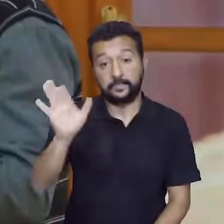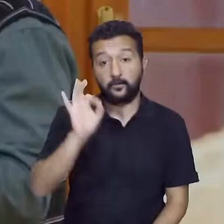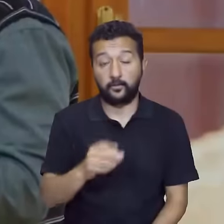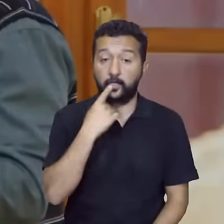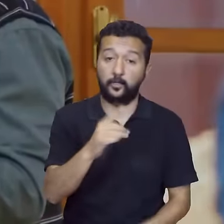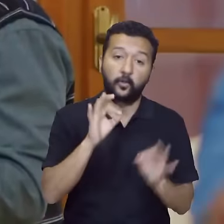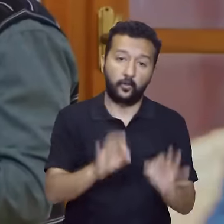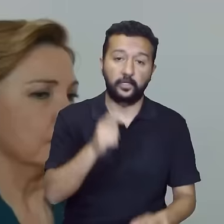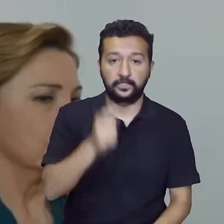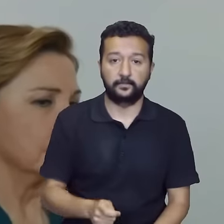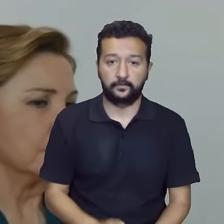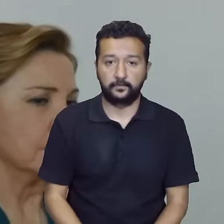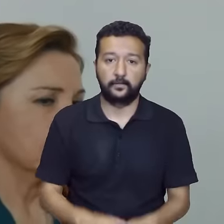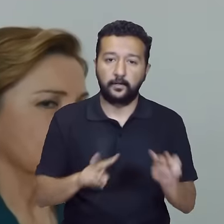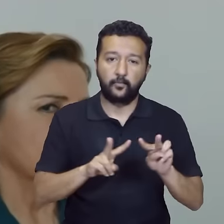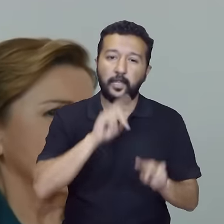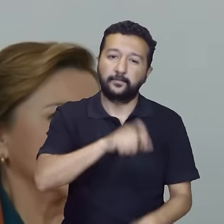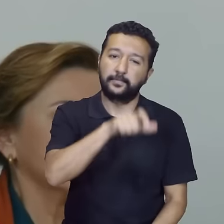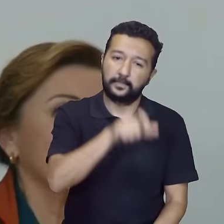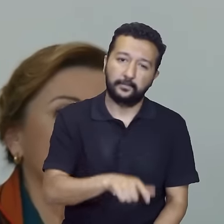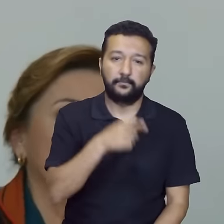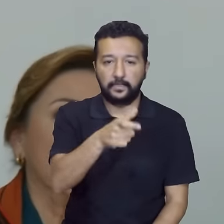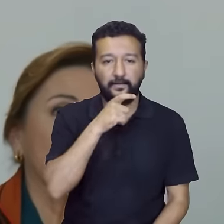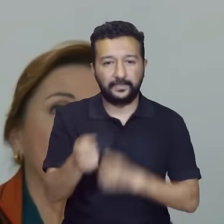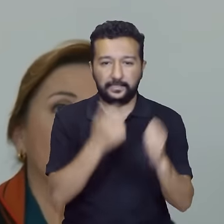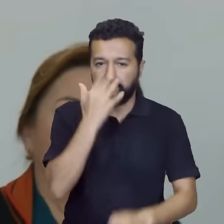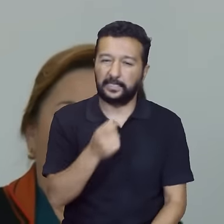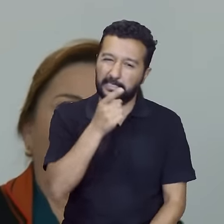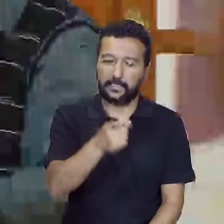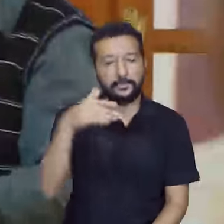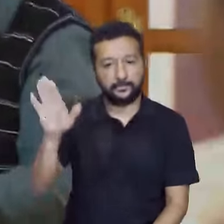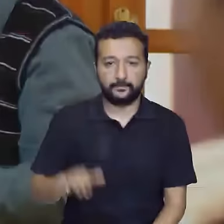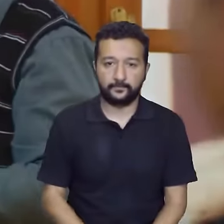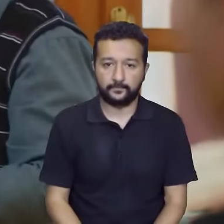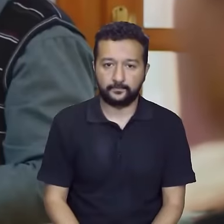öyle. Ancak o şartla. Münir amcacığım, hadi kahvede işler seni bekler.